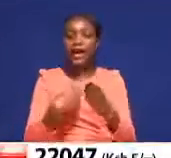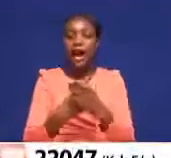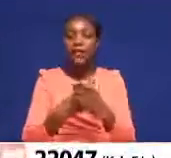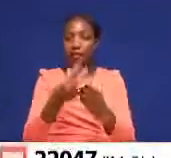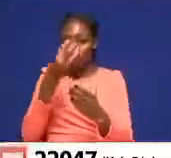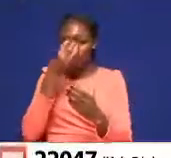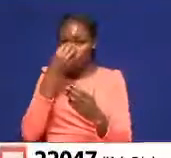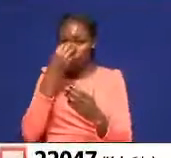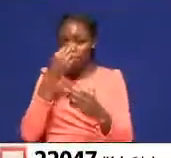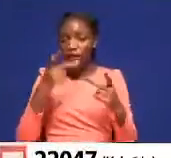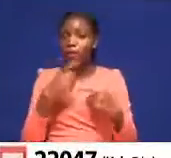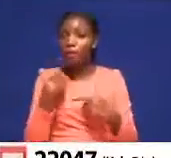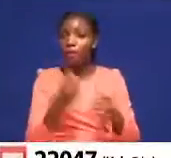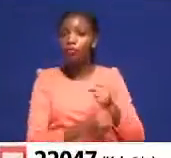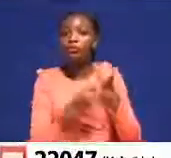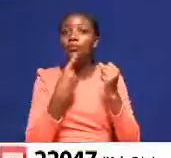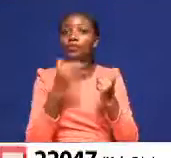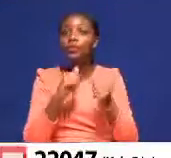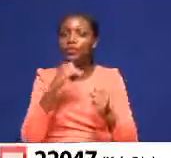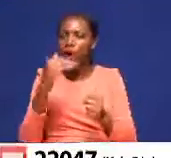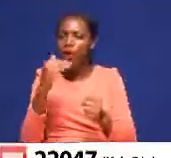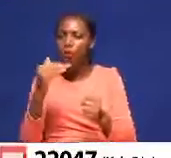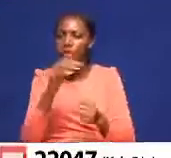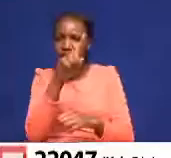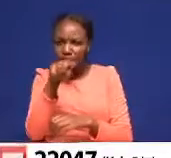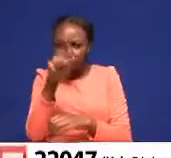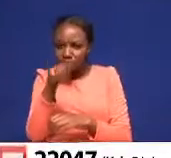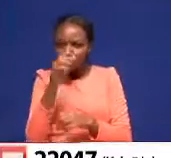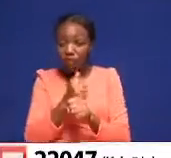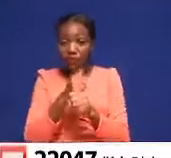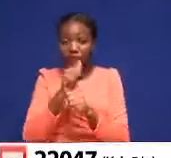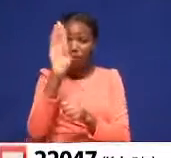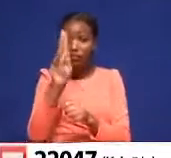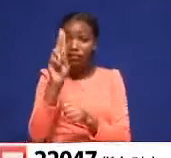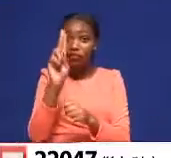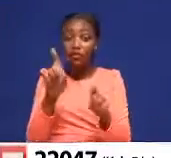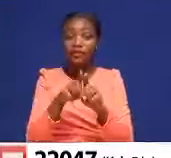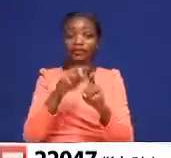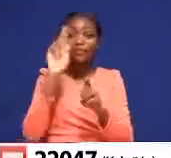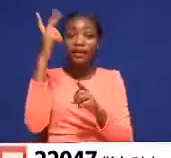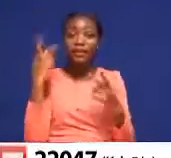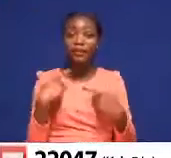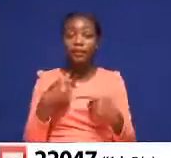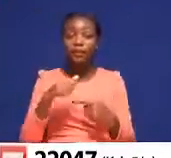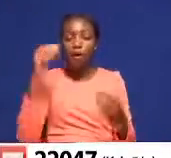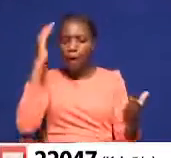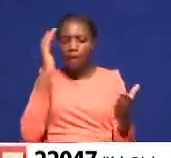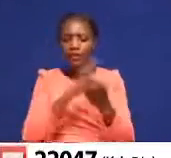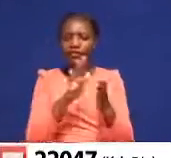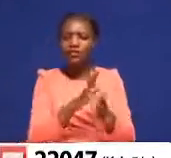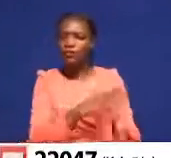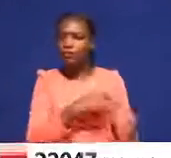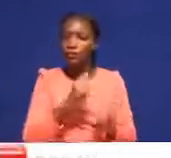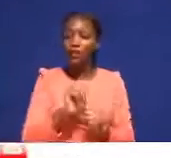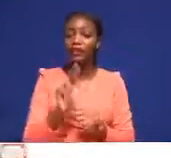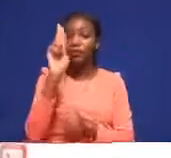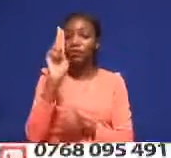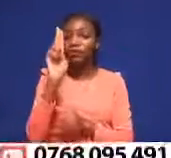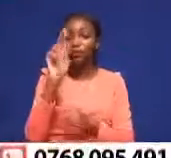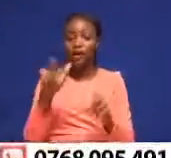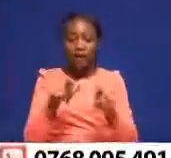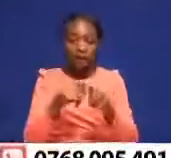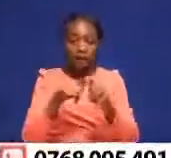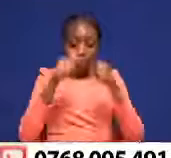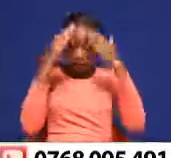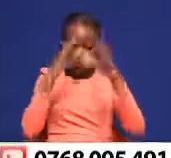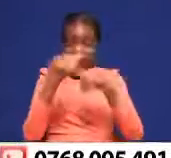ya wandani wake wamekuwa kikosoa utendakazi wa Rais Kenyatta, akidai kuwa Wakenya wana imani na Rais Kenyatta na hasa katika kukabiliana